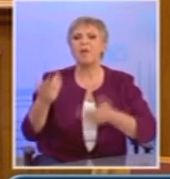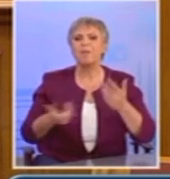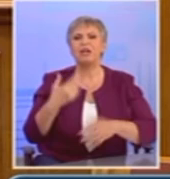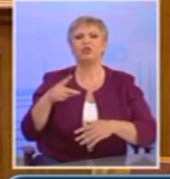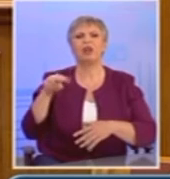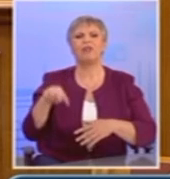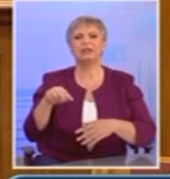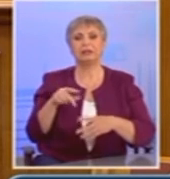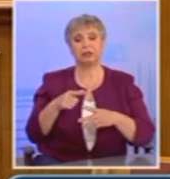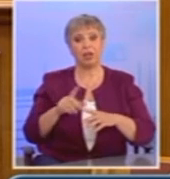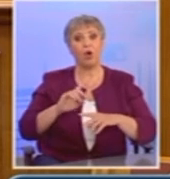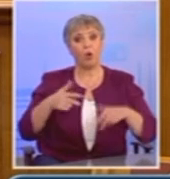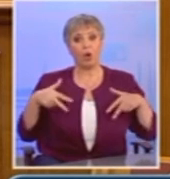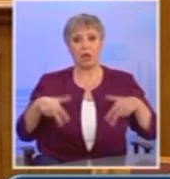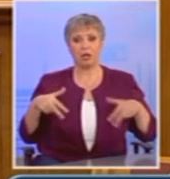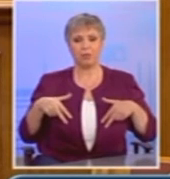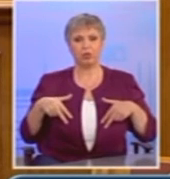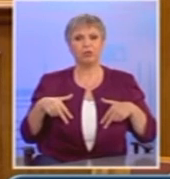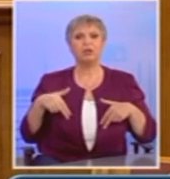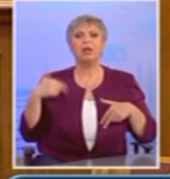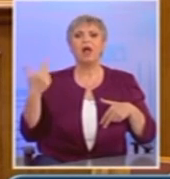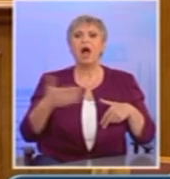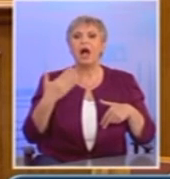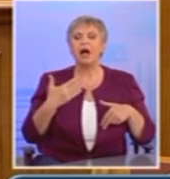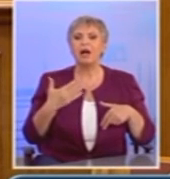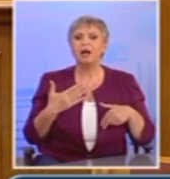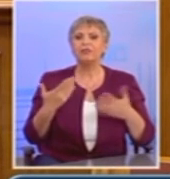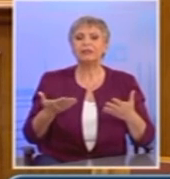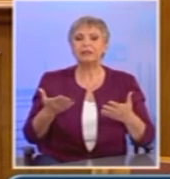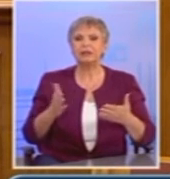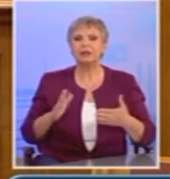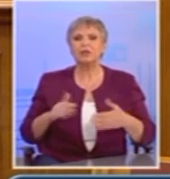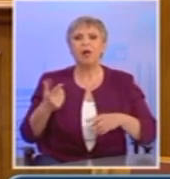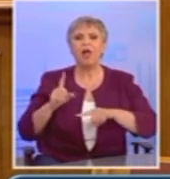υπουργών, έφερε τη χώρα αντιμέτωπη με μια πραγματική τραγωδία.